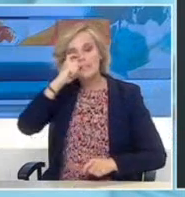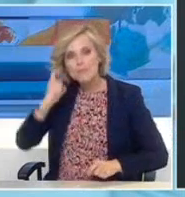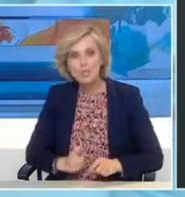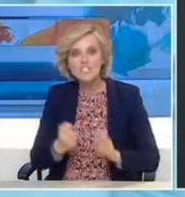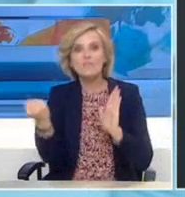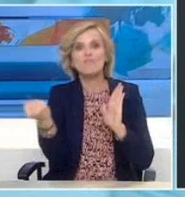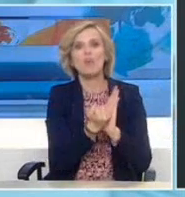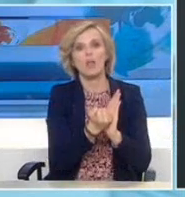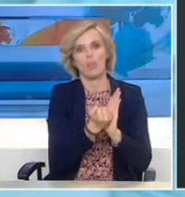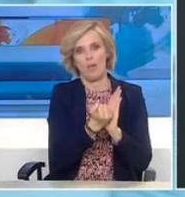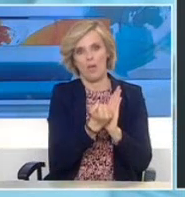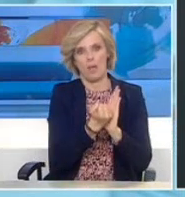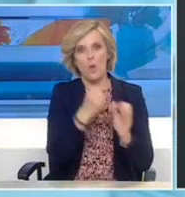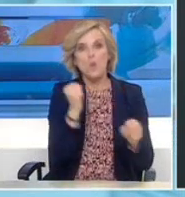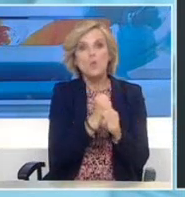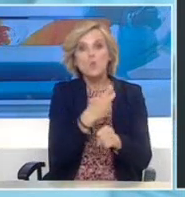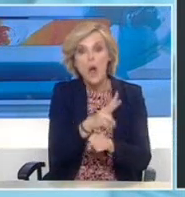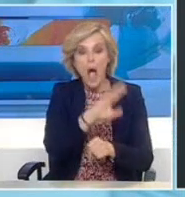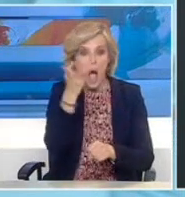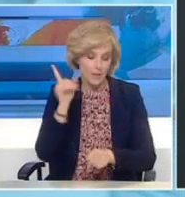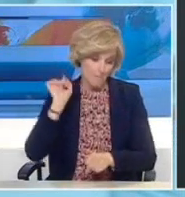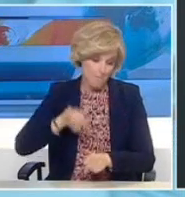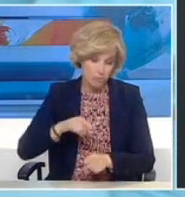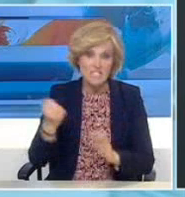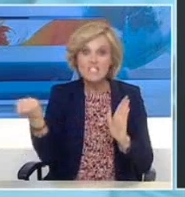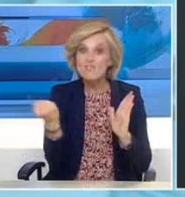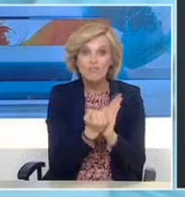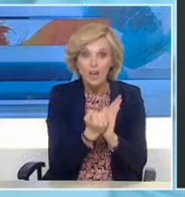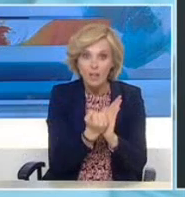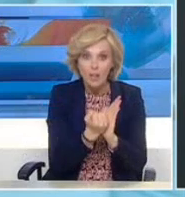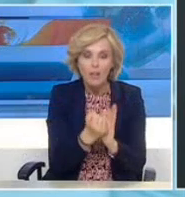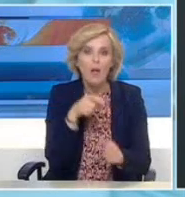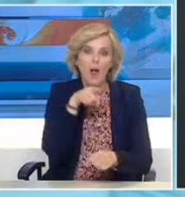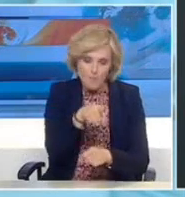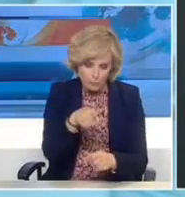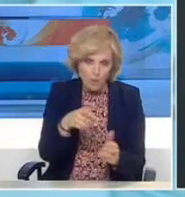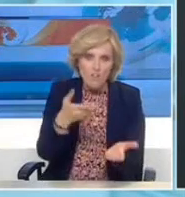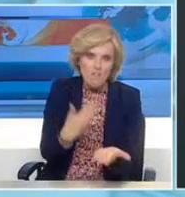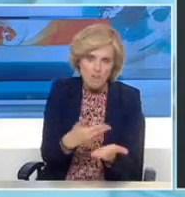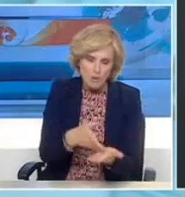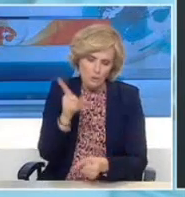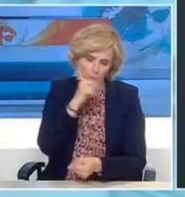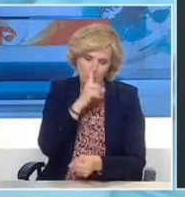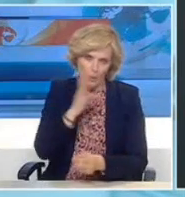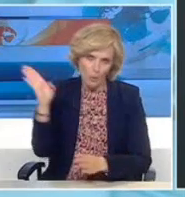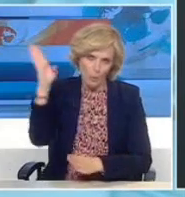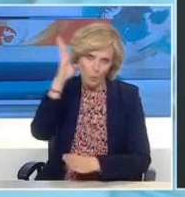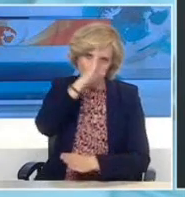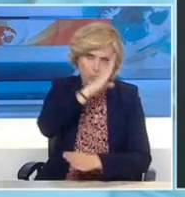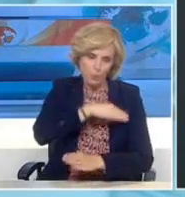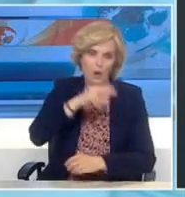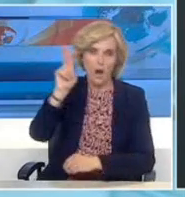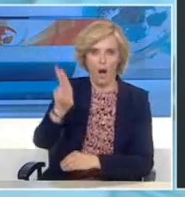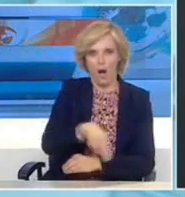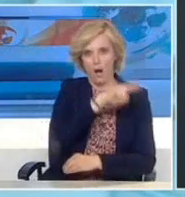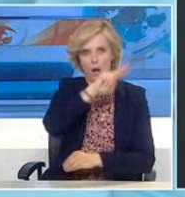του εργοδότη. Η μη ύπαρξη σφραγίδας καθιστά τη βεβαίωση άκυρη με ό,τι προβλέπεται για